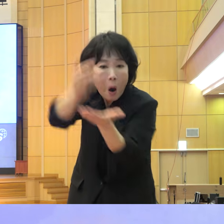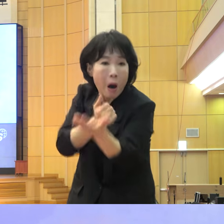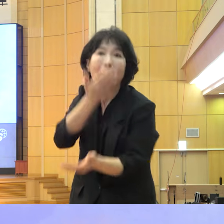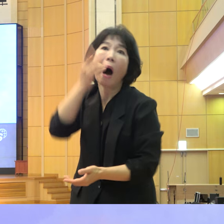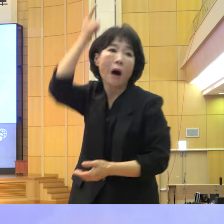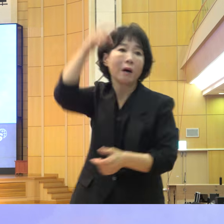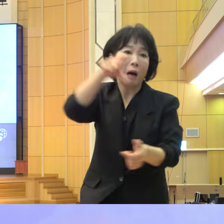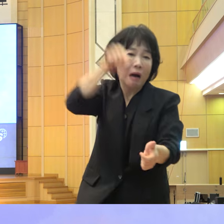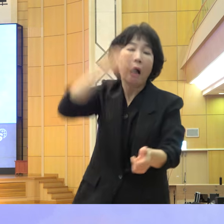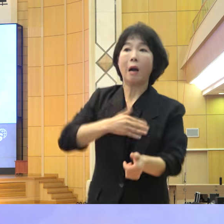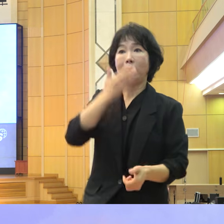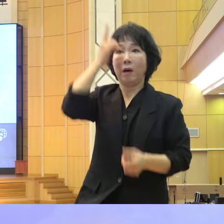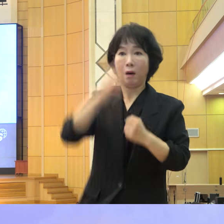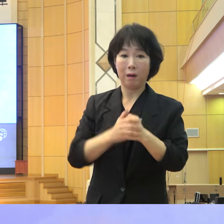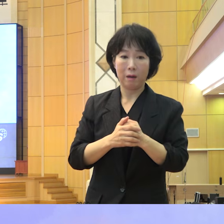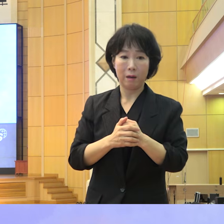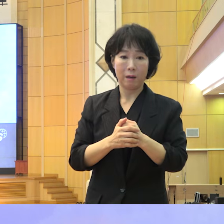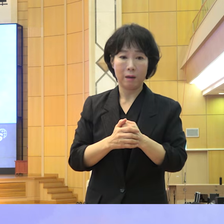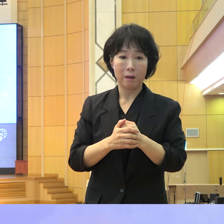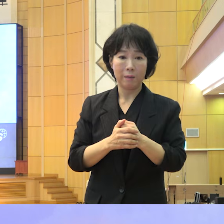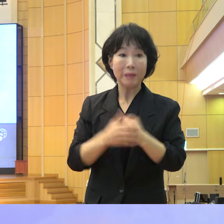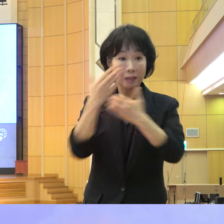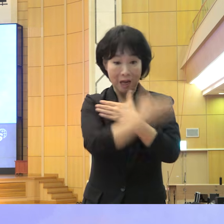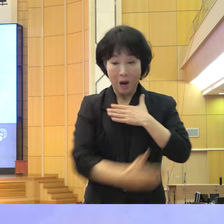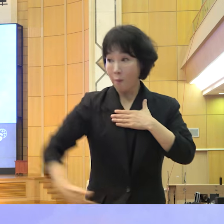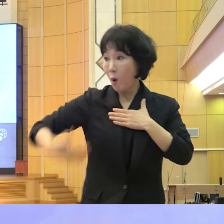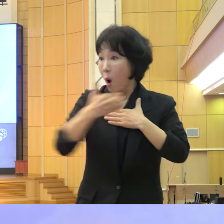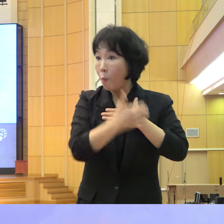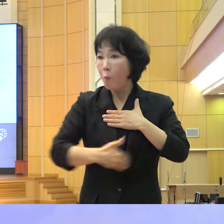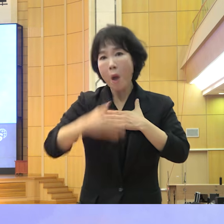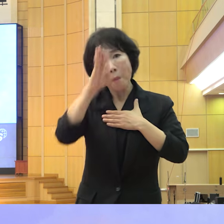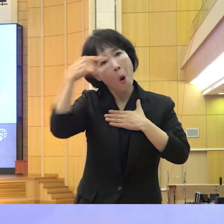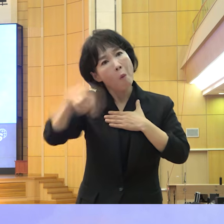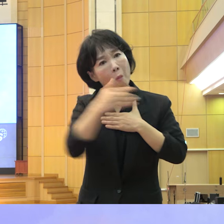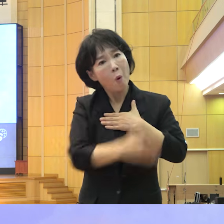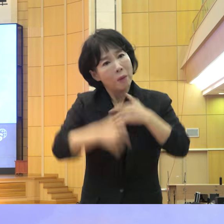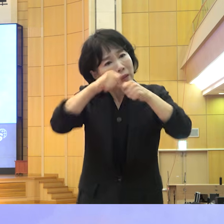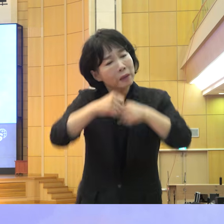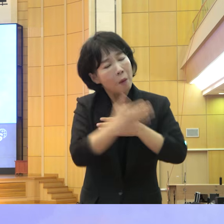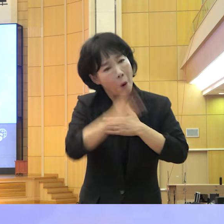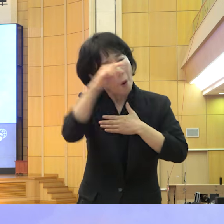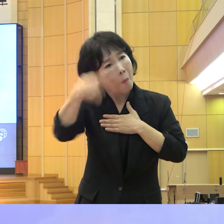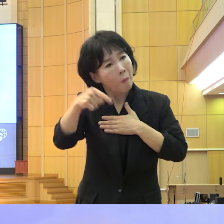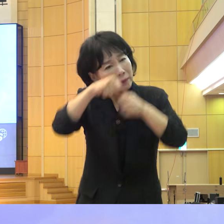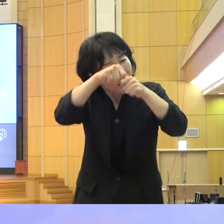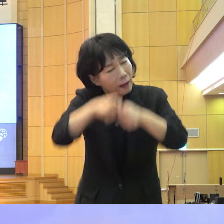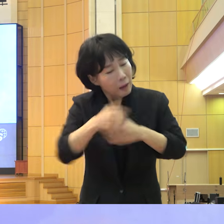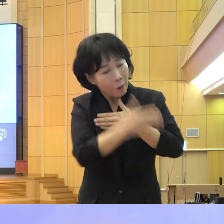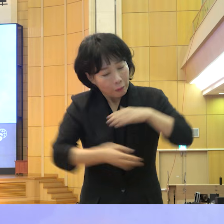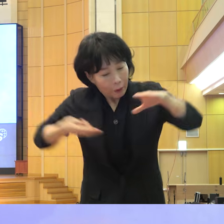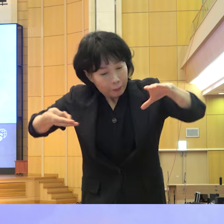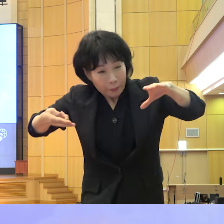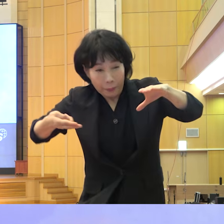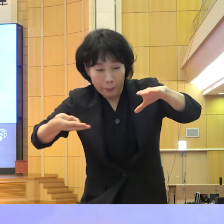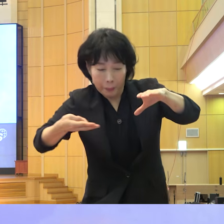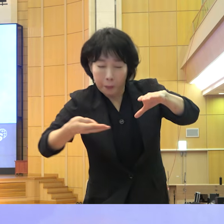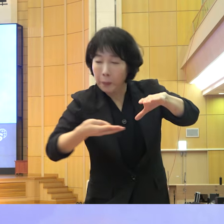그러듯이 위성이 찍으면요, 마치 MRI 찍으면 여러분 육체 속에 있는 각 기관